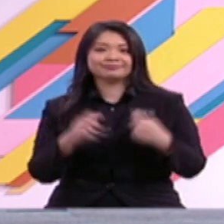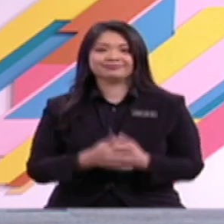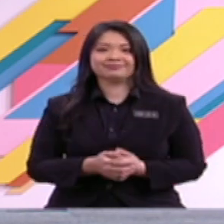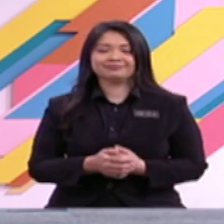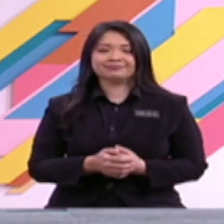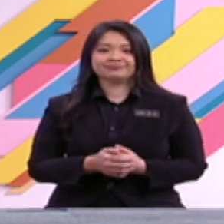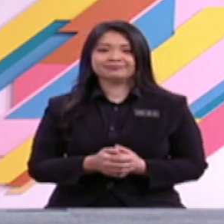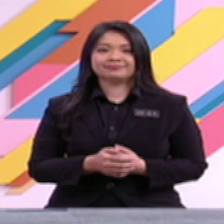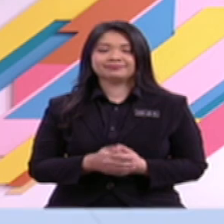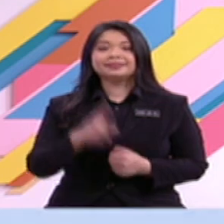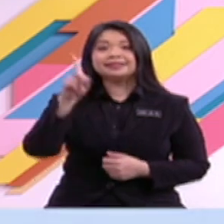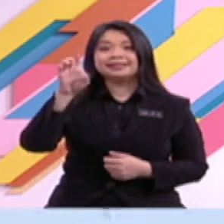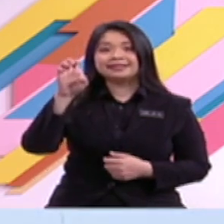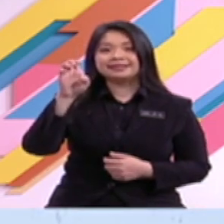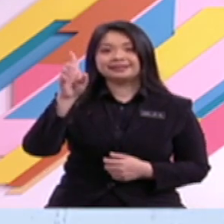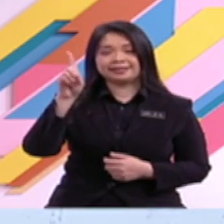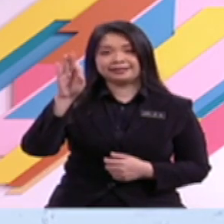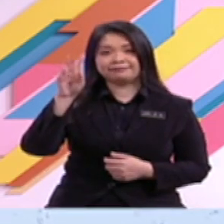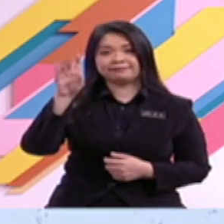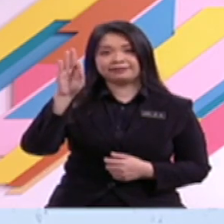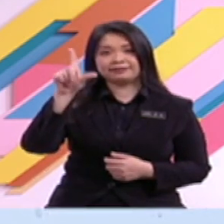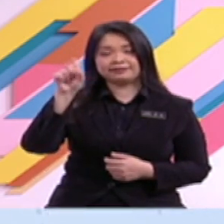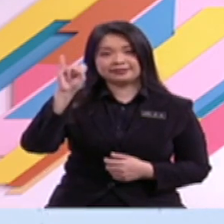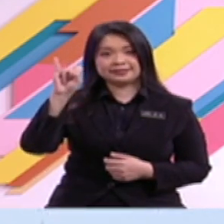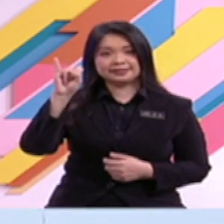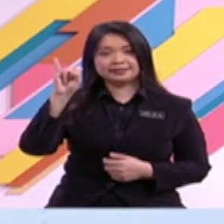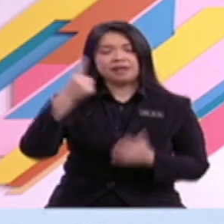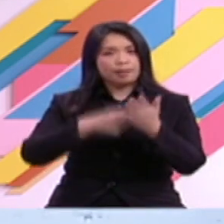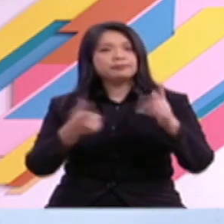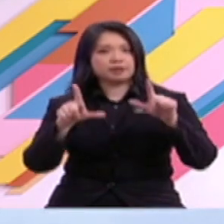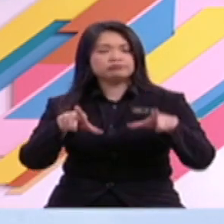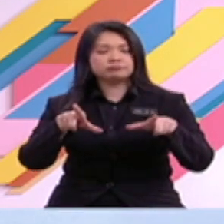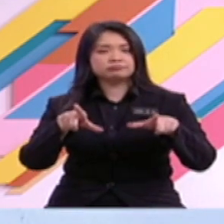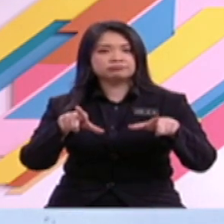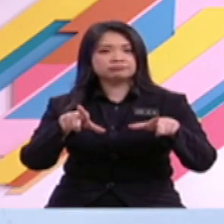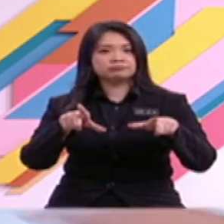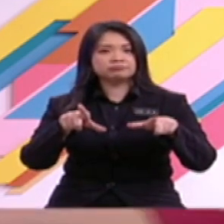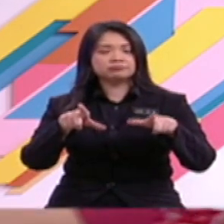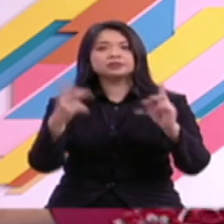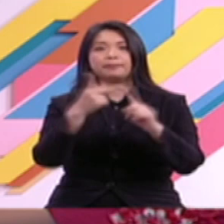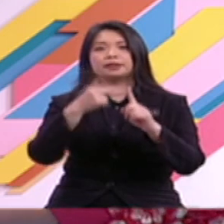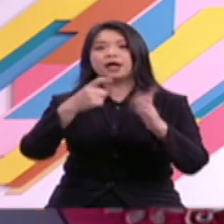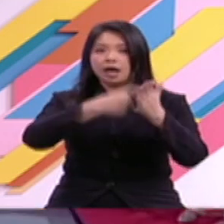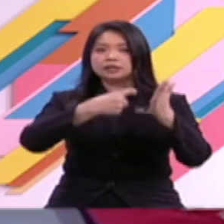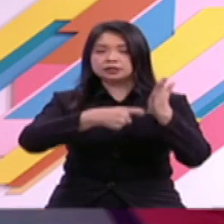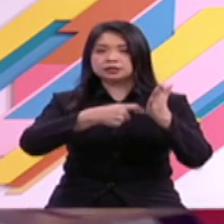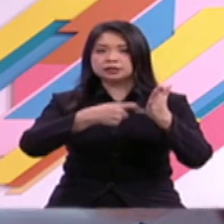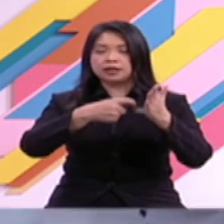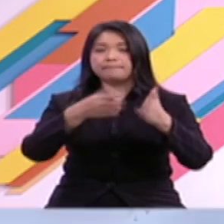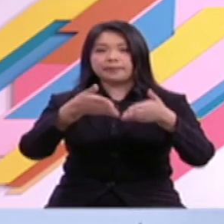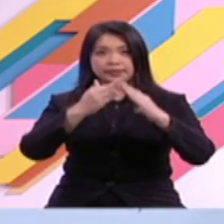go.oke deflasi di flash zip kalau C guna tahu optik harga tingkat hulu